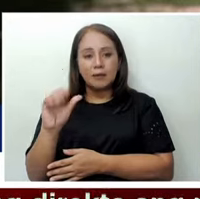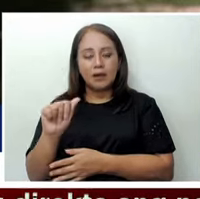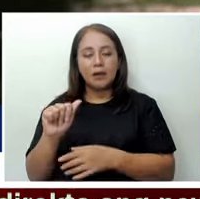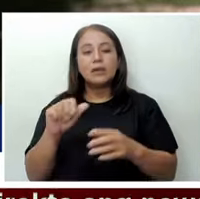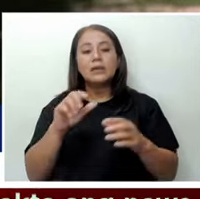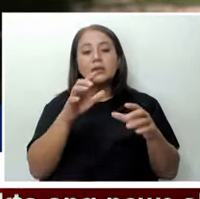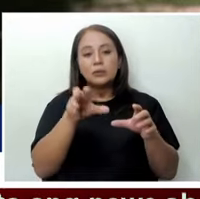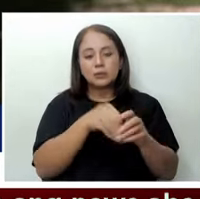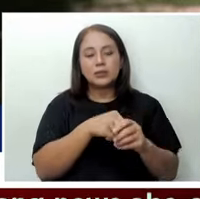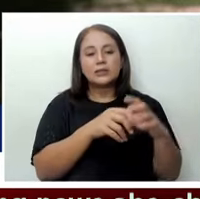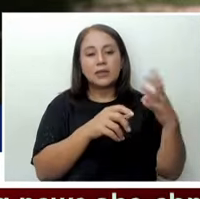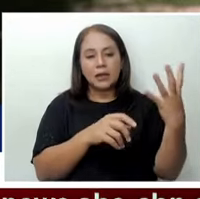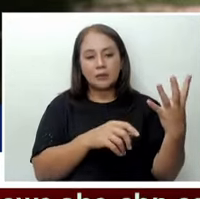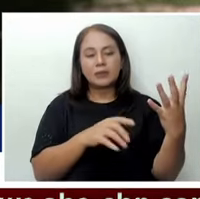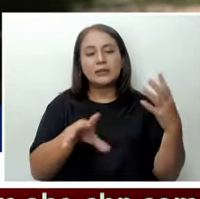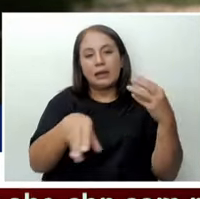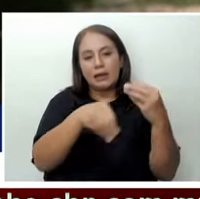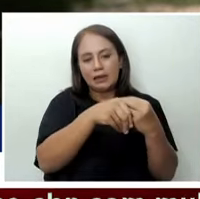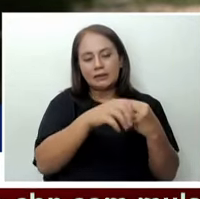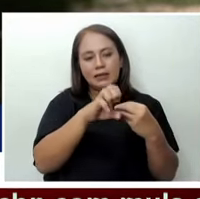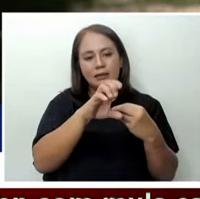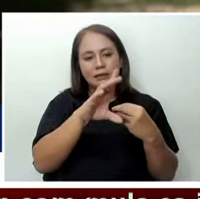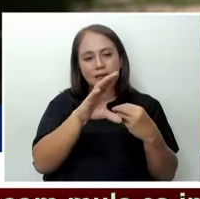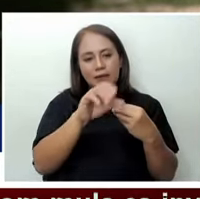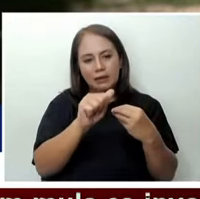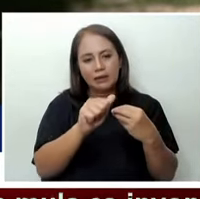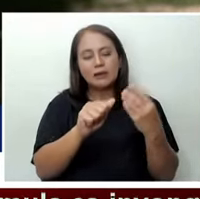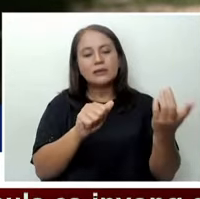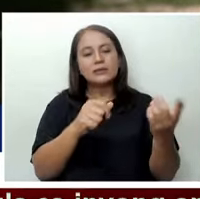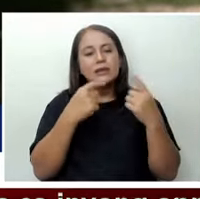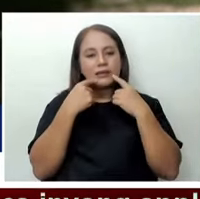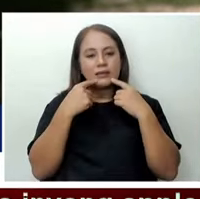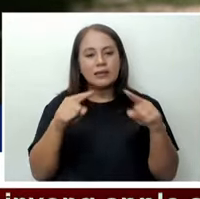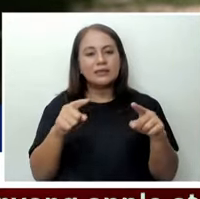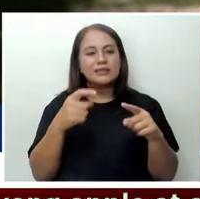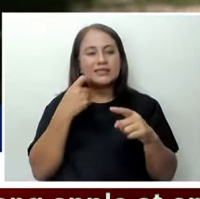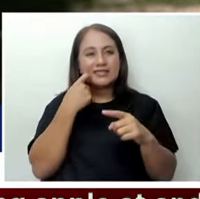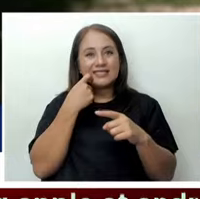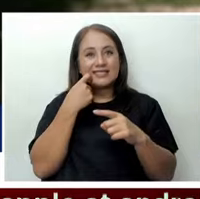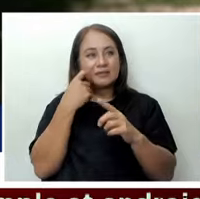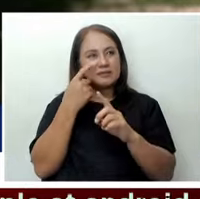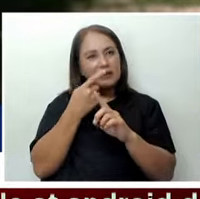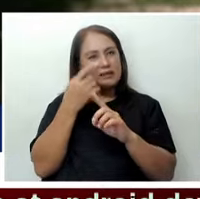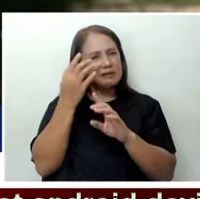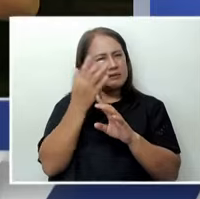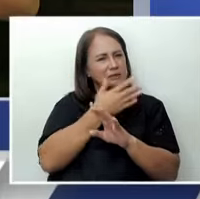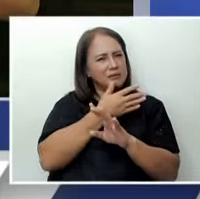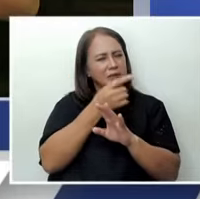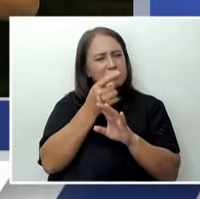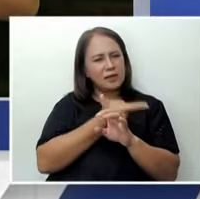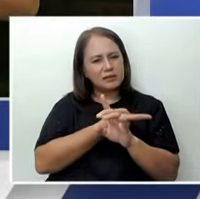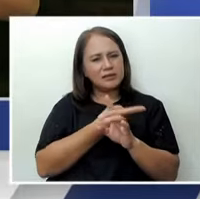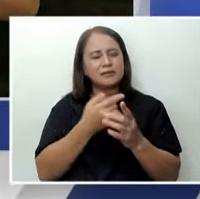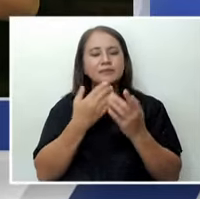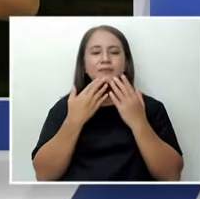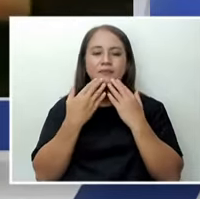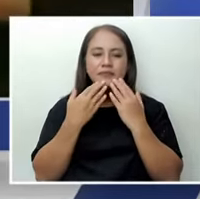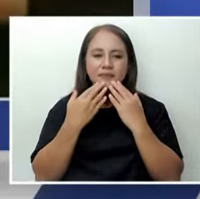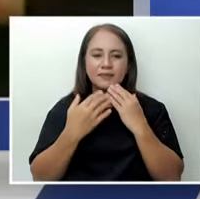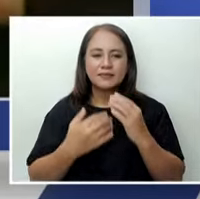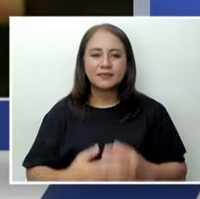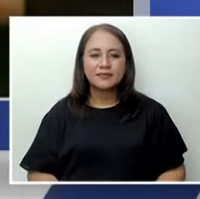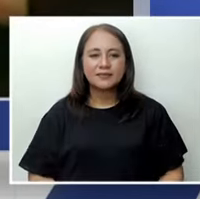sa apat na kadagdagang EDCA sites na in-announce nitong mga nakaraang buwan lamang. Maraming salamat,